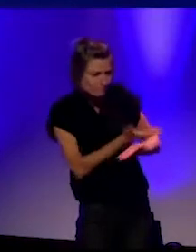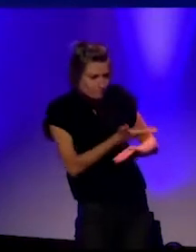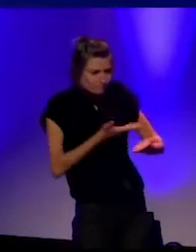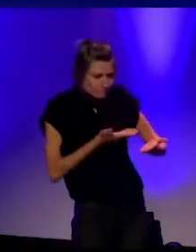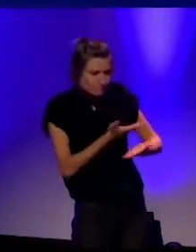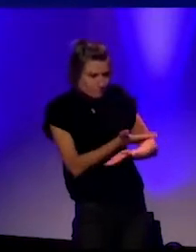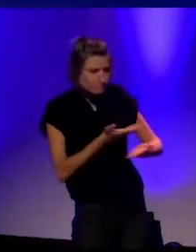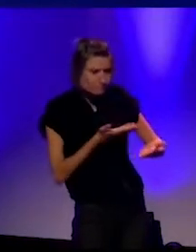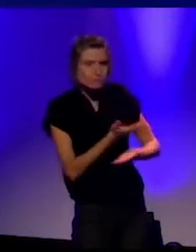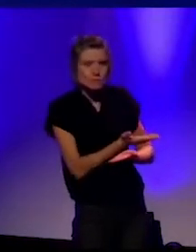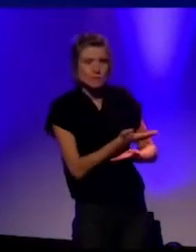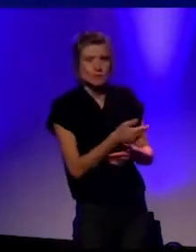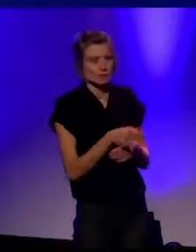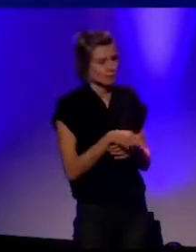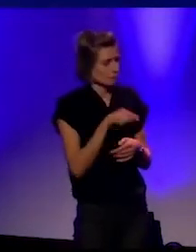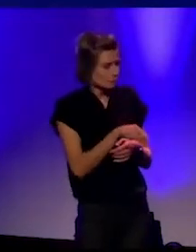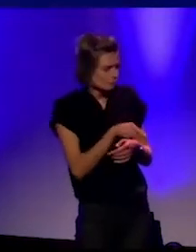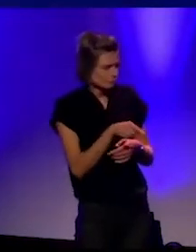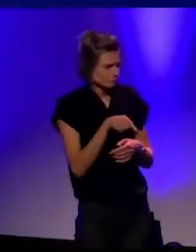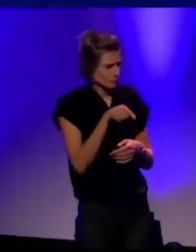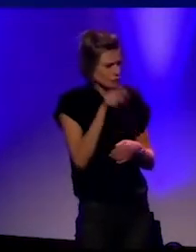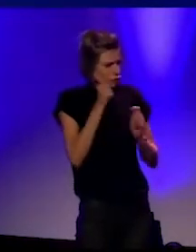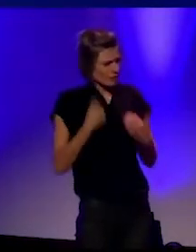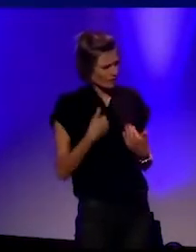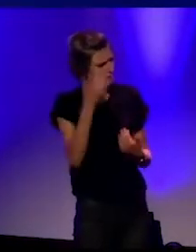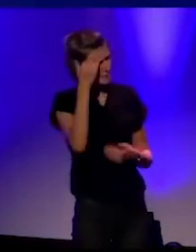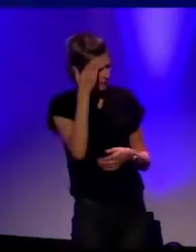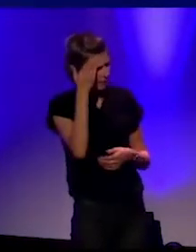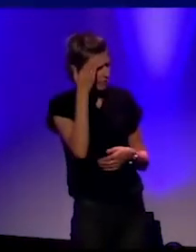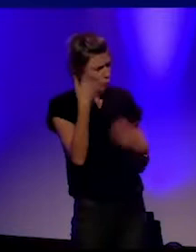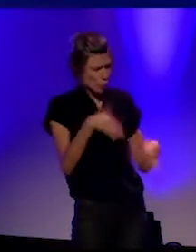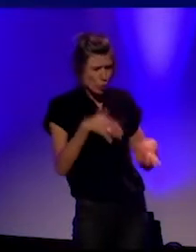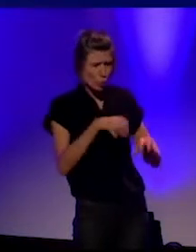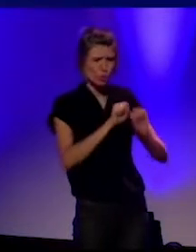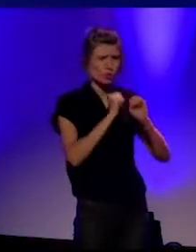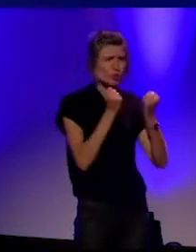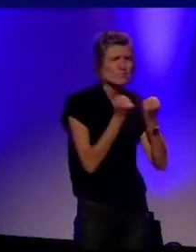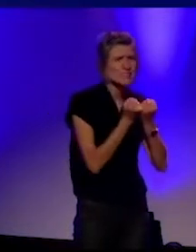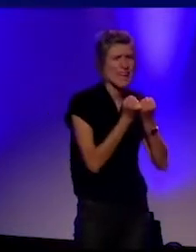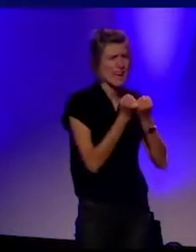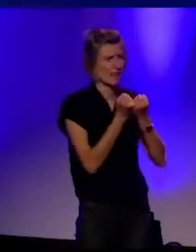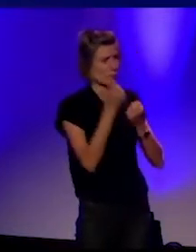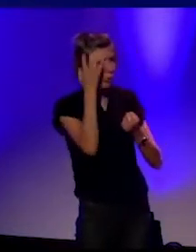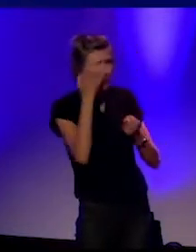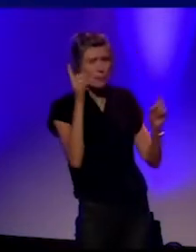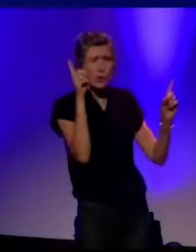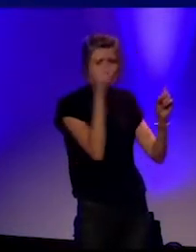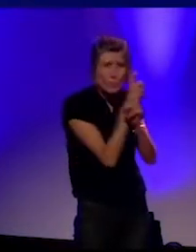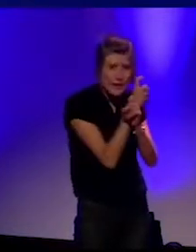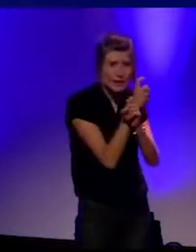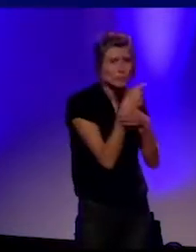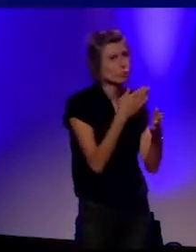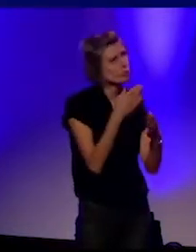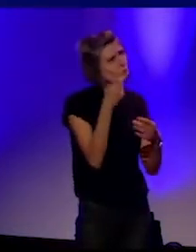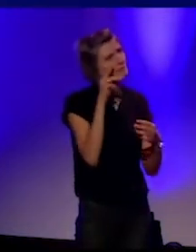om heel complexe sociale problemen, erg complexe sociale problemen, in hun actuele en historische context te